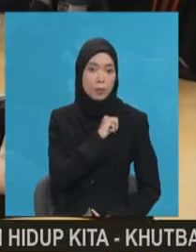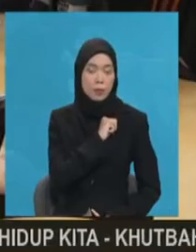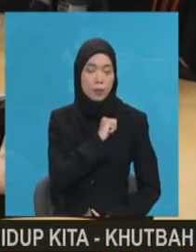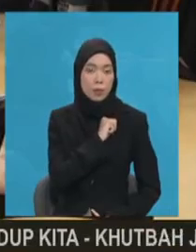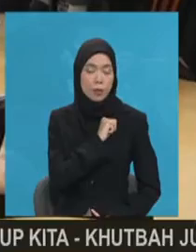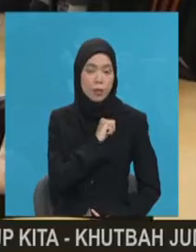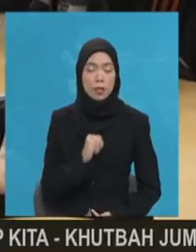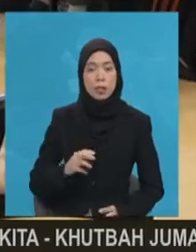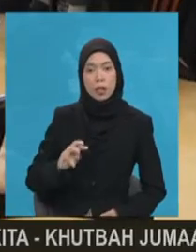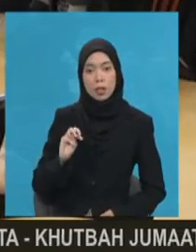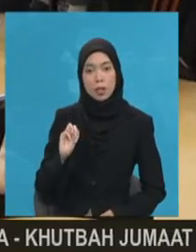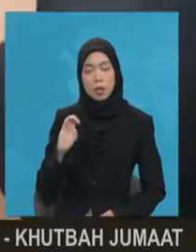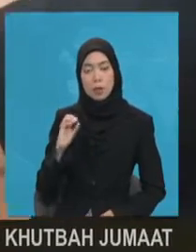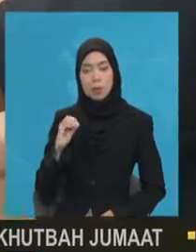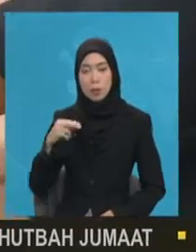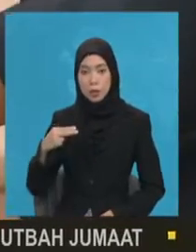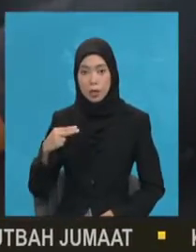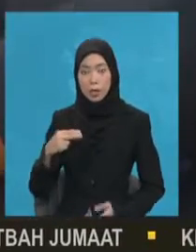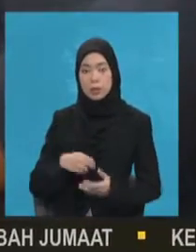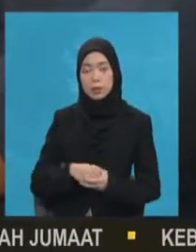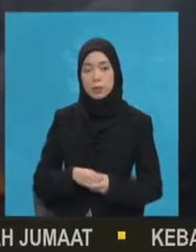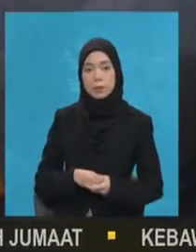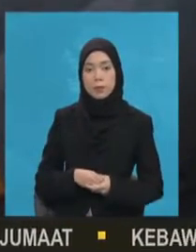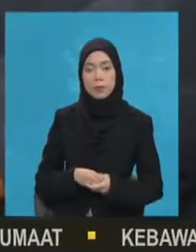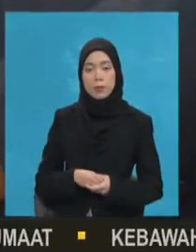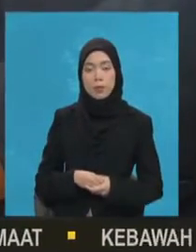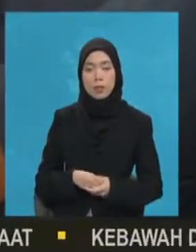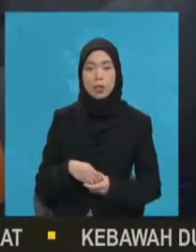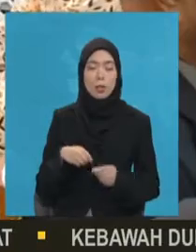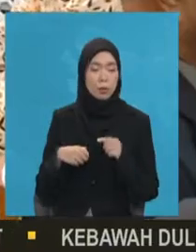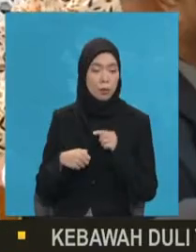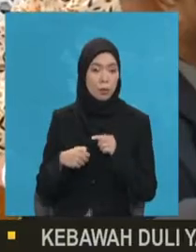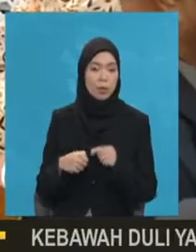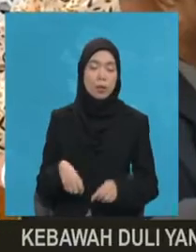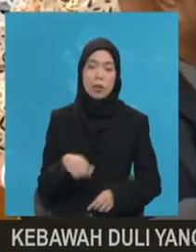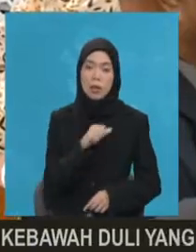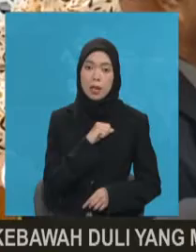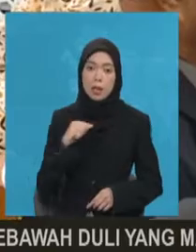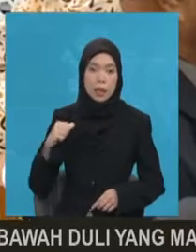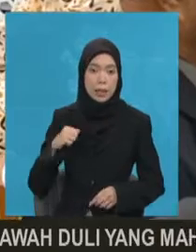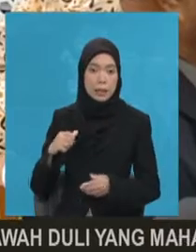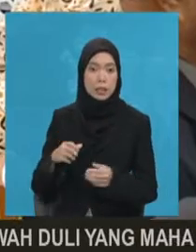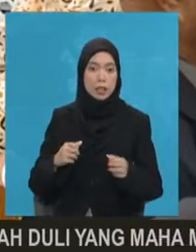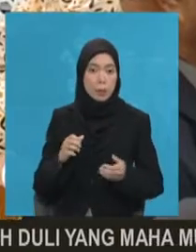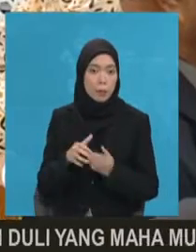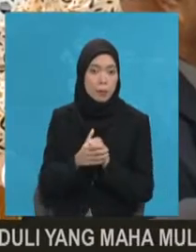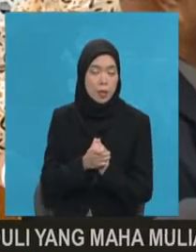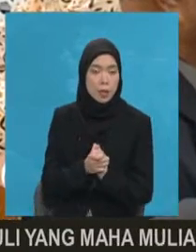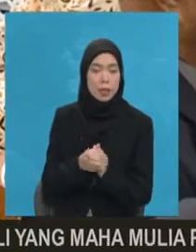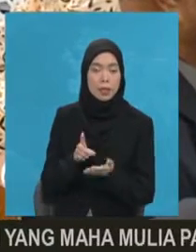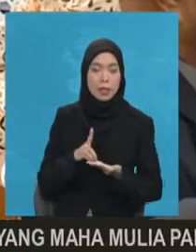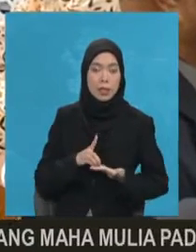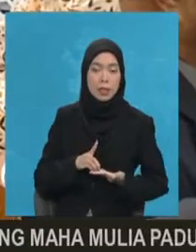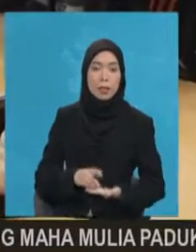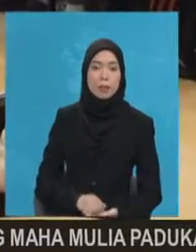wangi Muhammad Hisyam bin Haji Jafar Menteri Kesehatan selaku ahli lembaga pemegang amanah dana knalpot nantinya